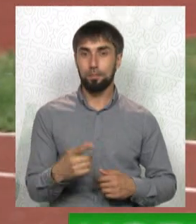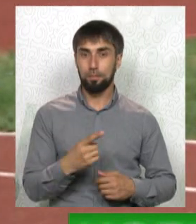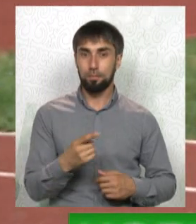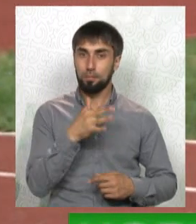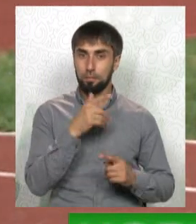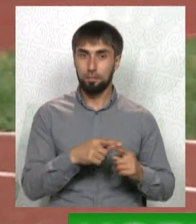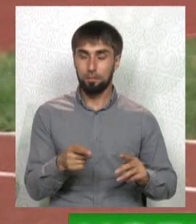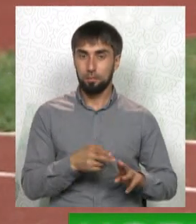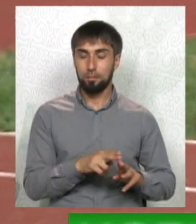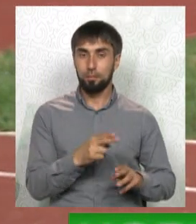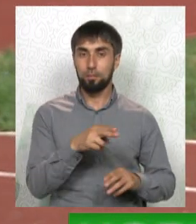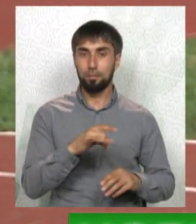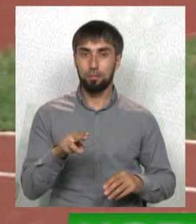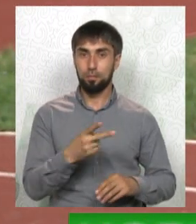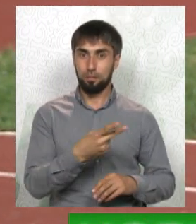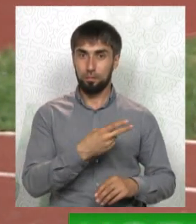период 2-0 еще ворсу.